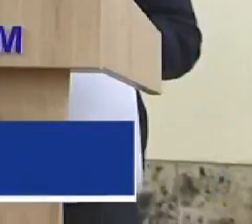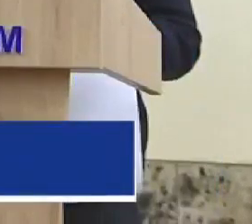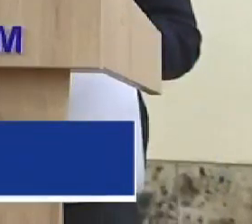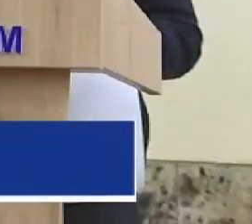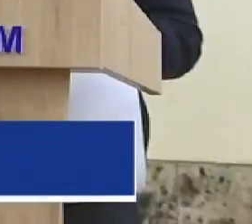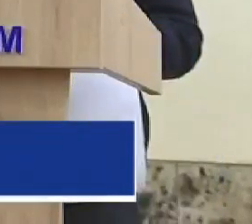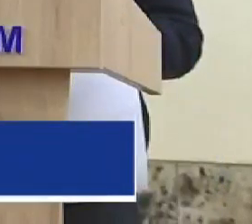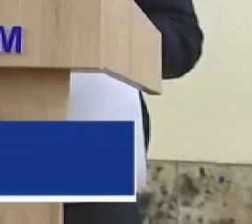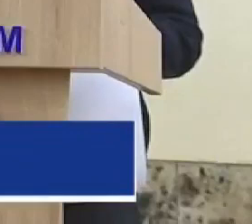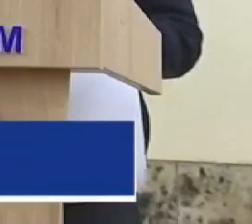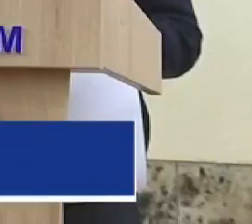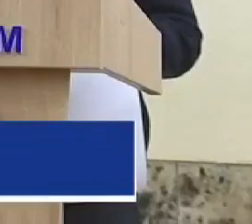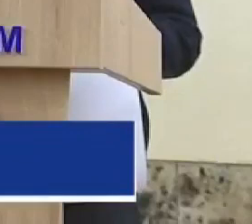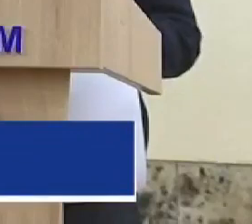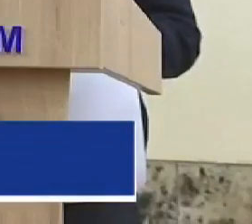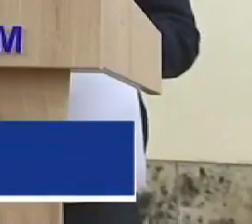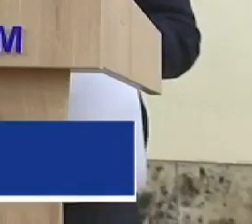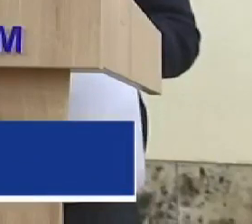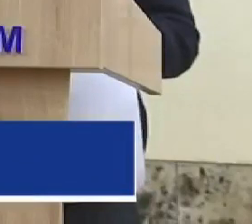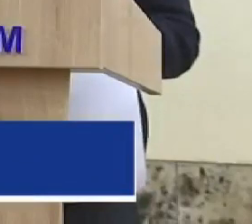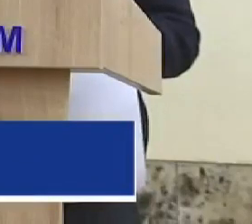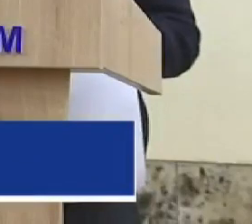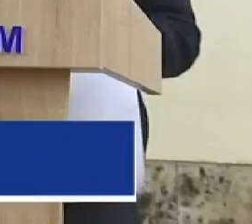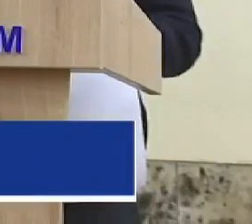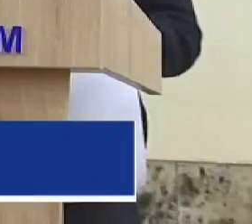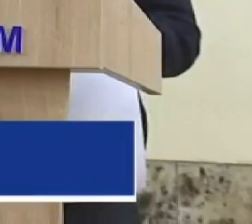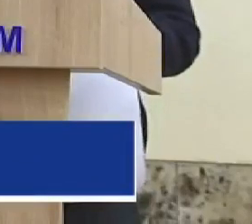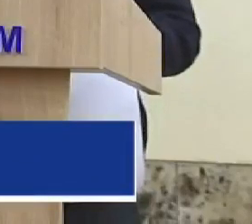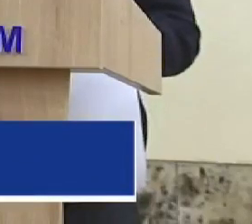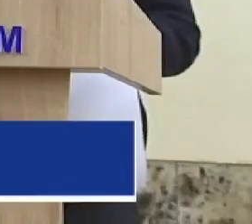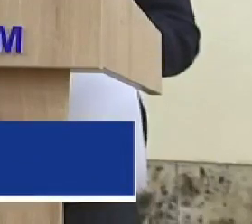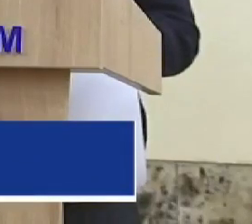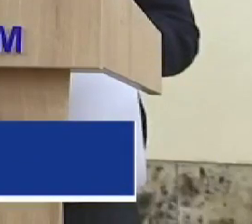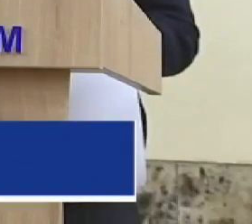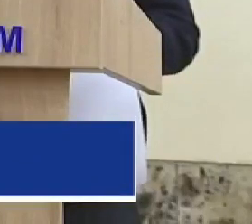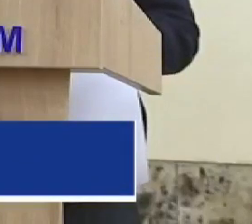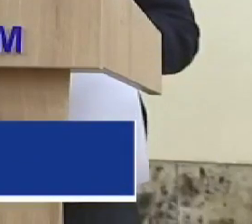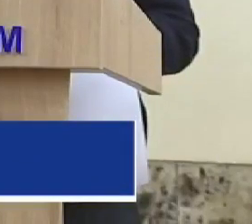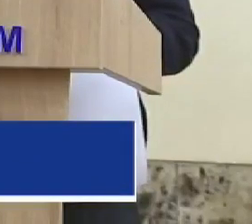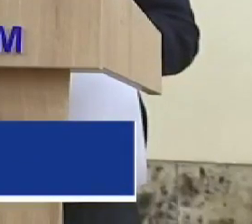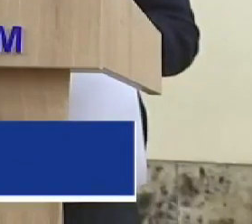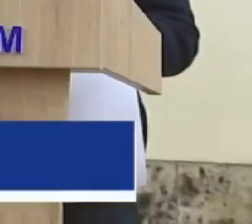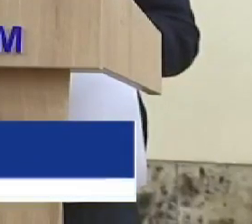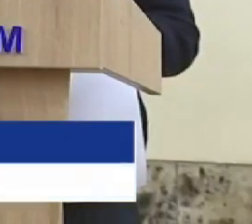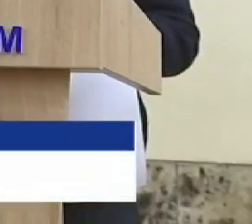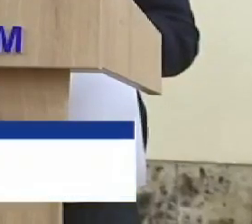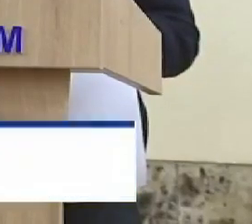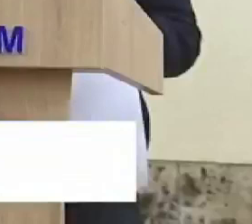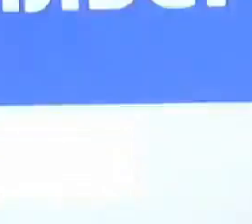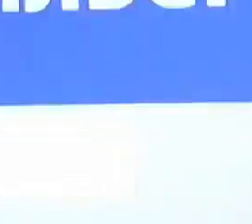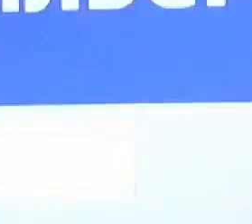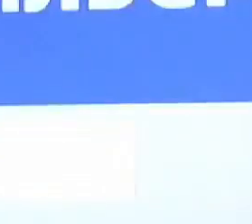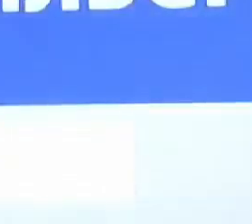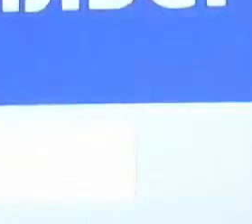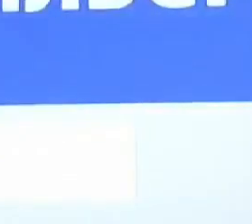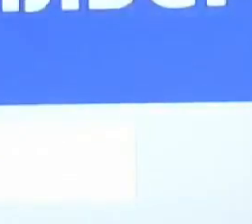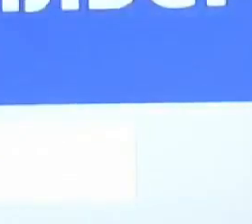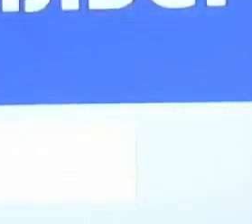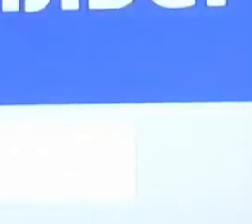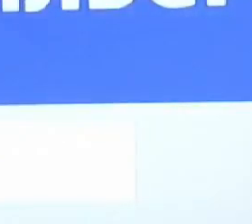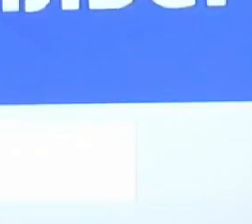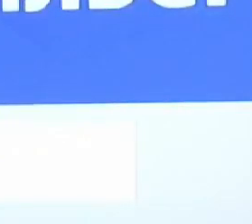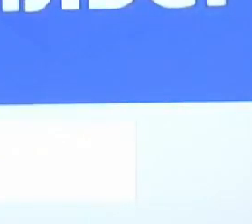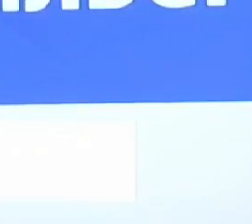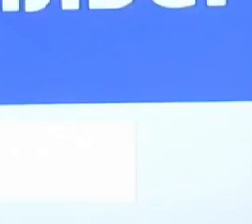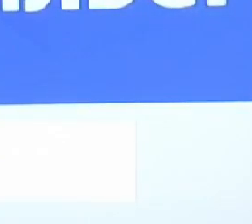шуурхай хариу арга хэмжээ авч эхэлж байгаа Тэгэхээр одоо бусад улс орнууд ч гэсэн иймэрхүү арга хэмжээ бол авч байгаа. Дэлхийн эрүүл